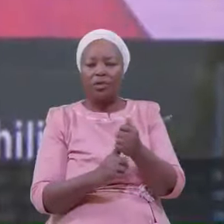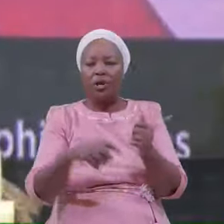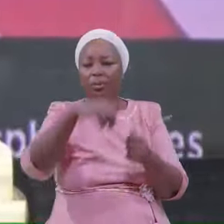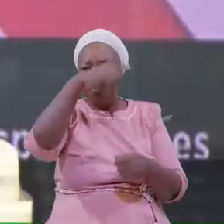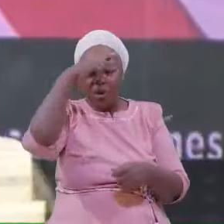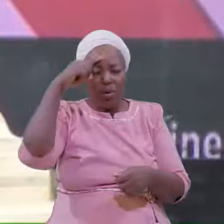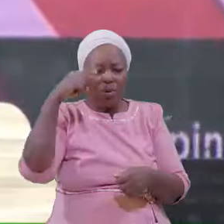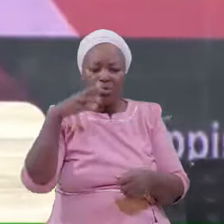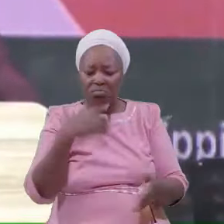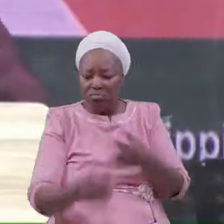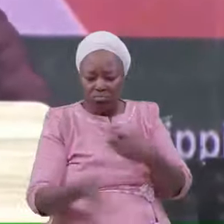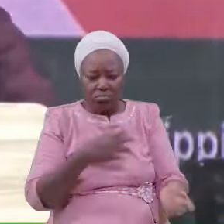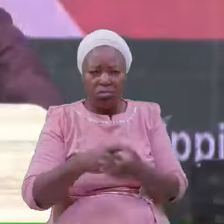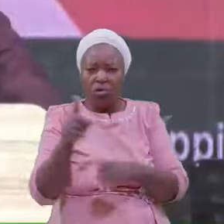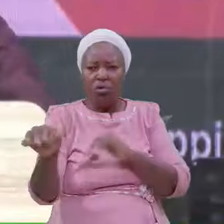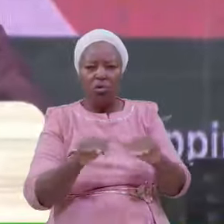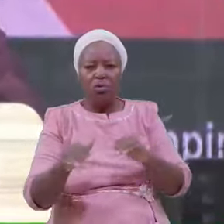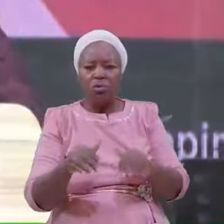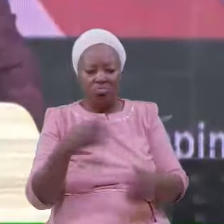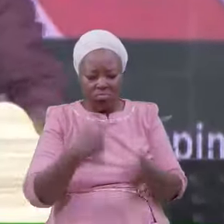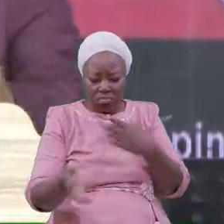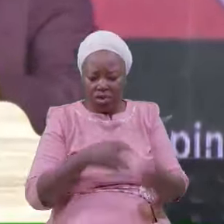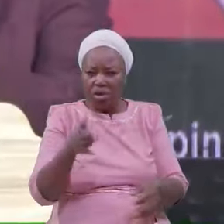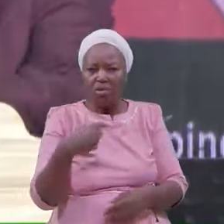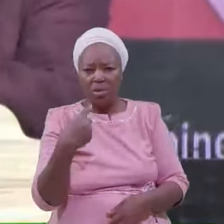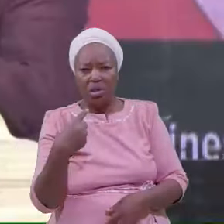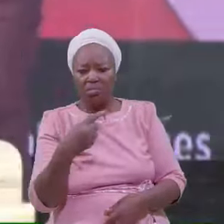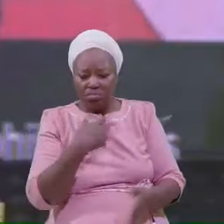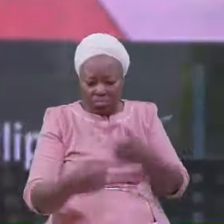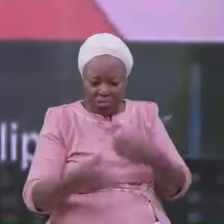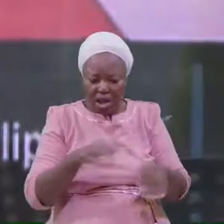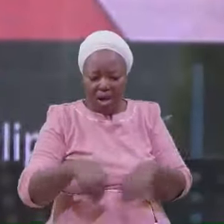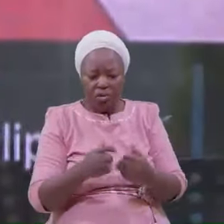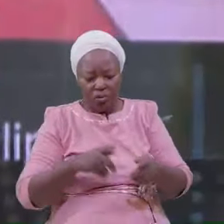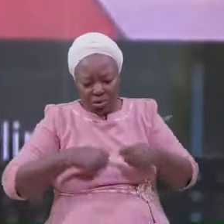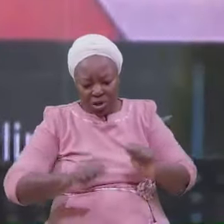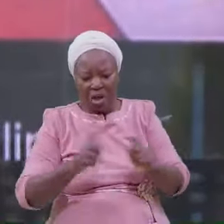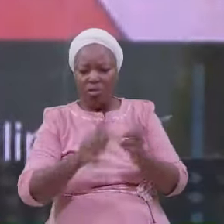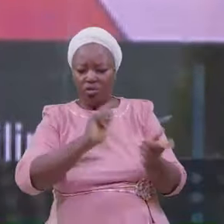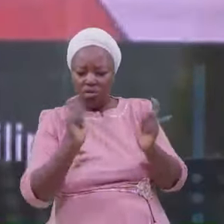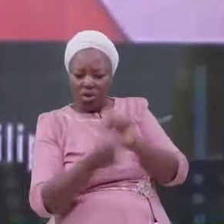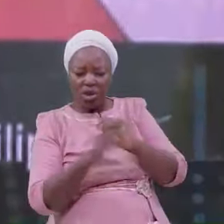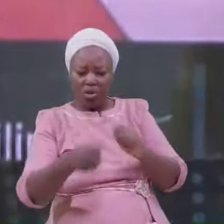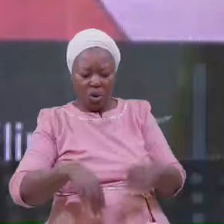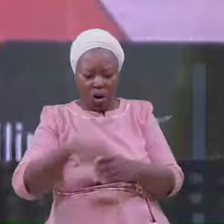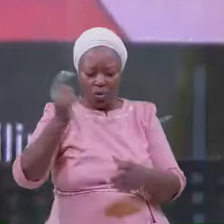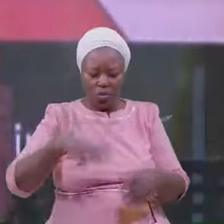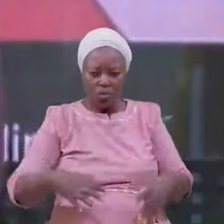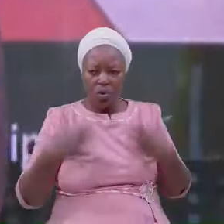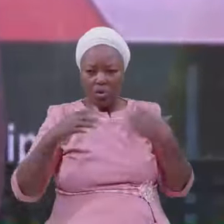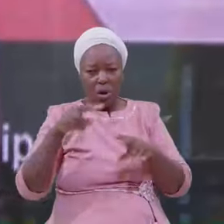do, whatever you say, however you try to change, your outward look cannot